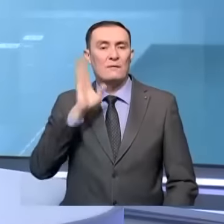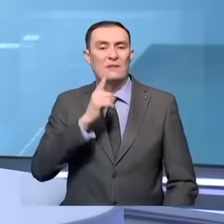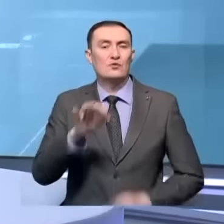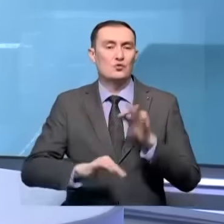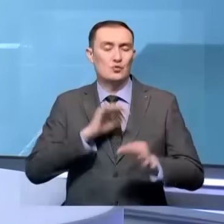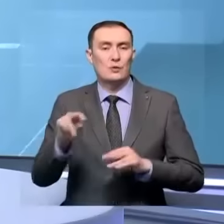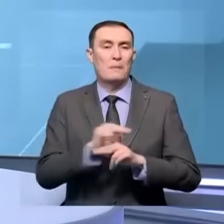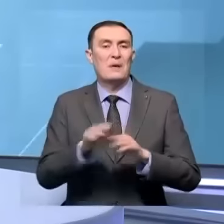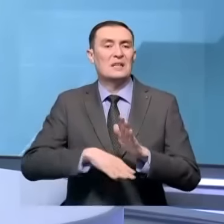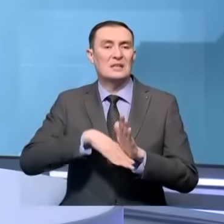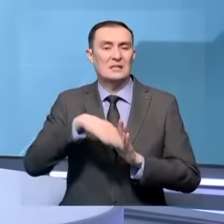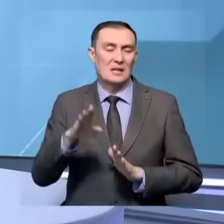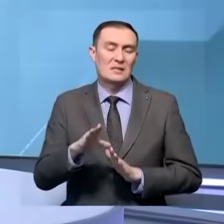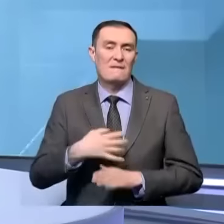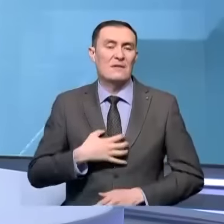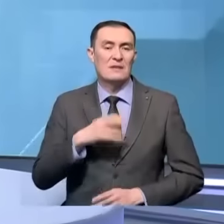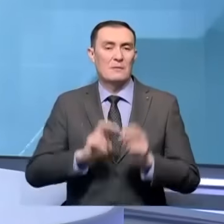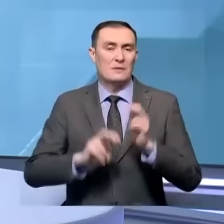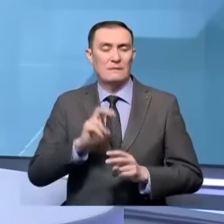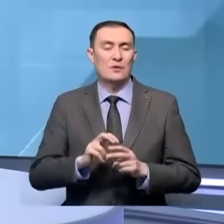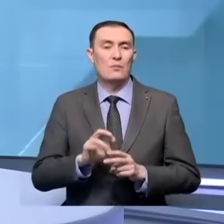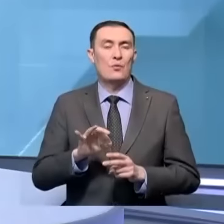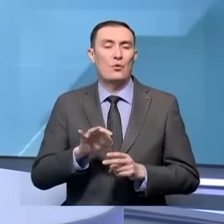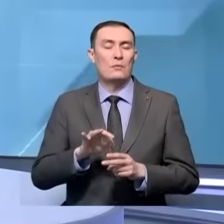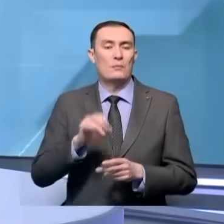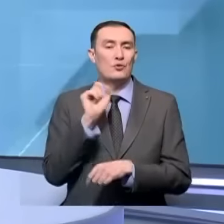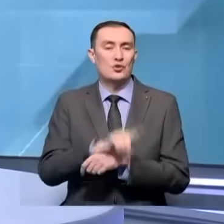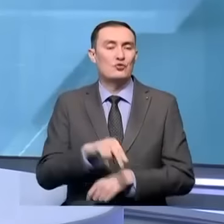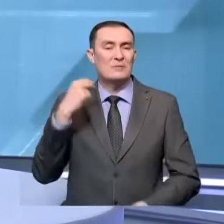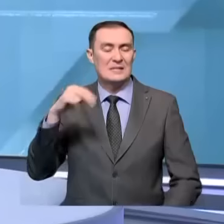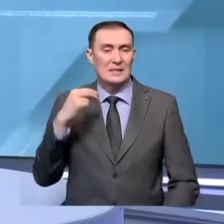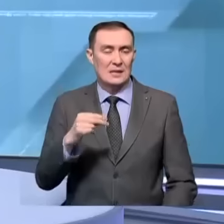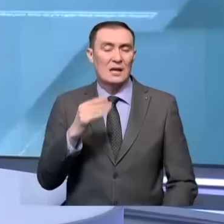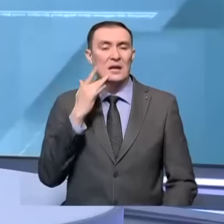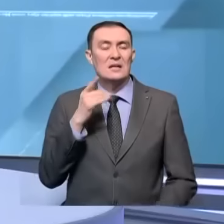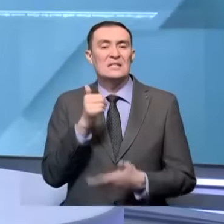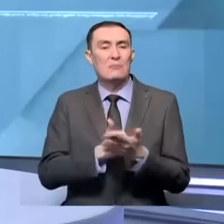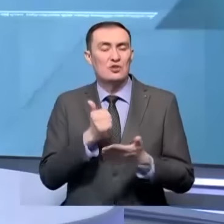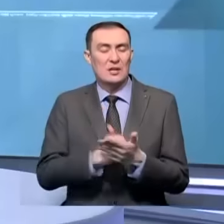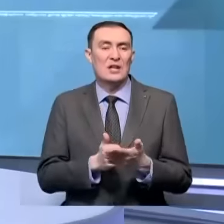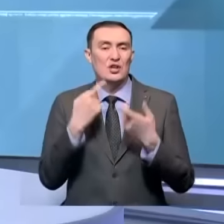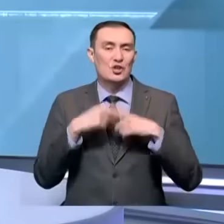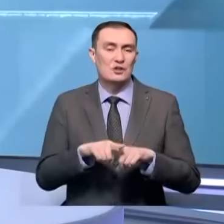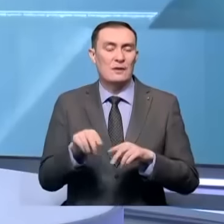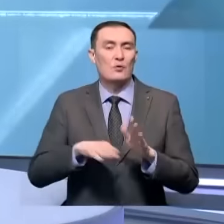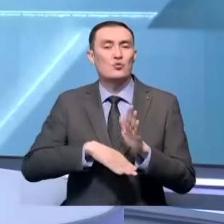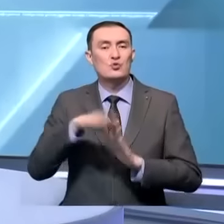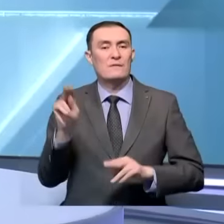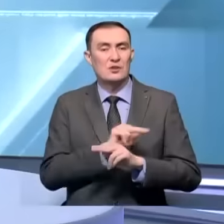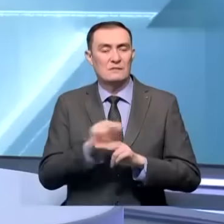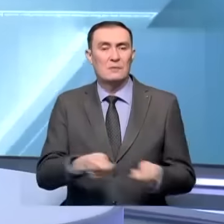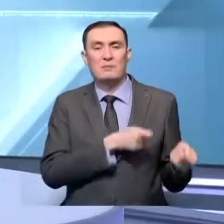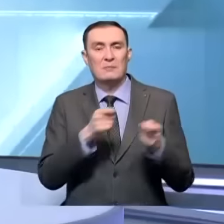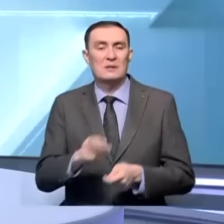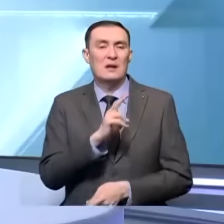сутки. Модернизация стратегического объекта производится согласно поручению президента. Запчасти для технического усовершенствования прибыли